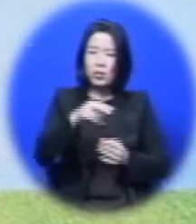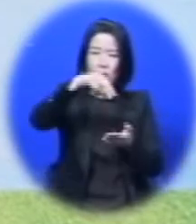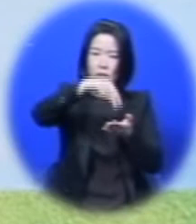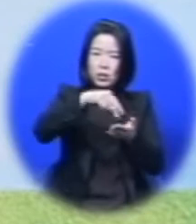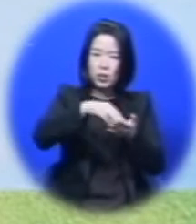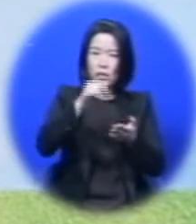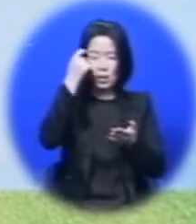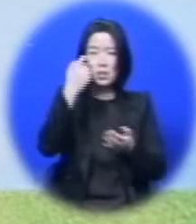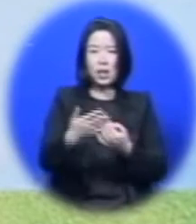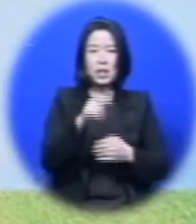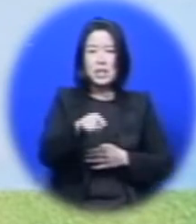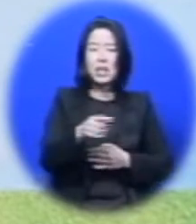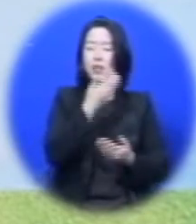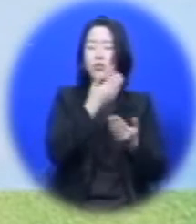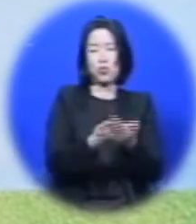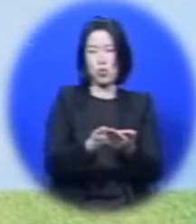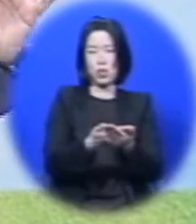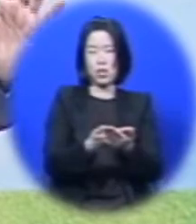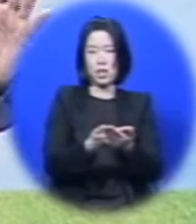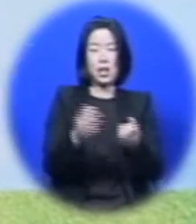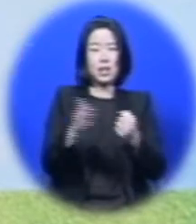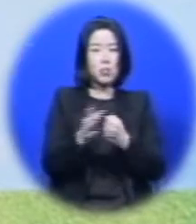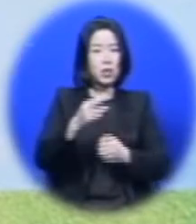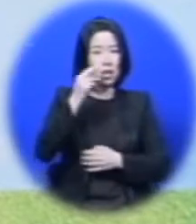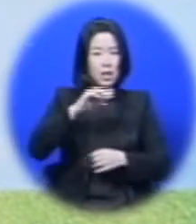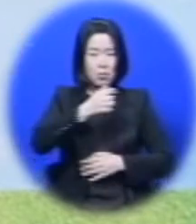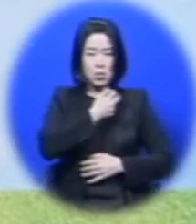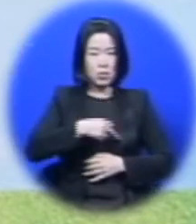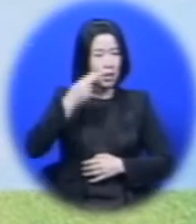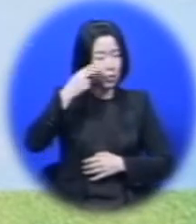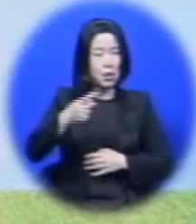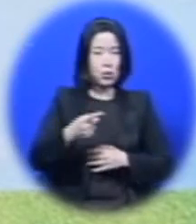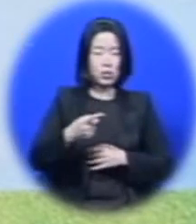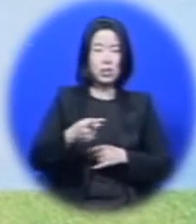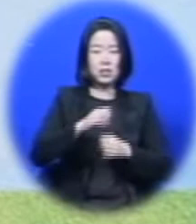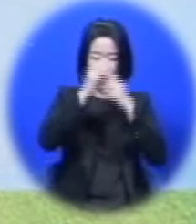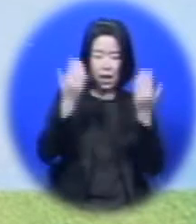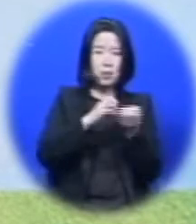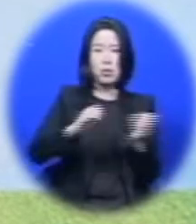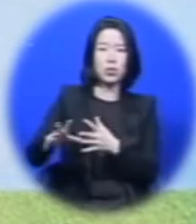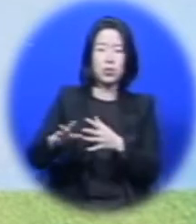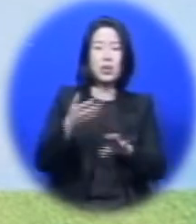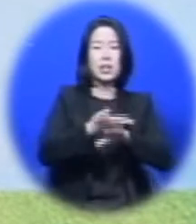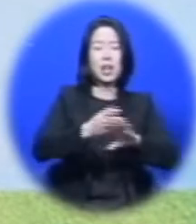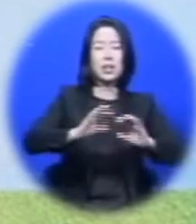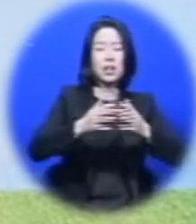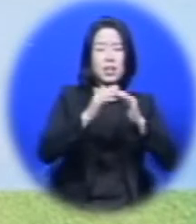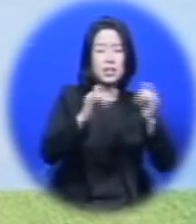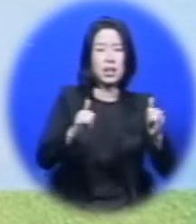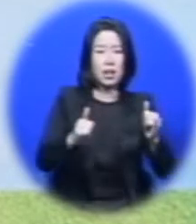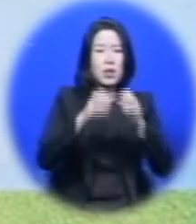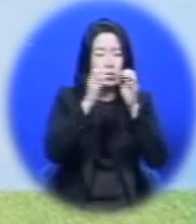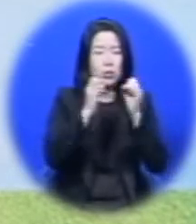섰냐, 그게 중요한 것이다. 그래서 사도 바울 다 버리고 이방인 선교를 위해서 떠난 거예요. 그리고 순교해서 목베임을